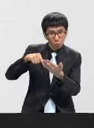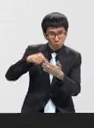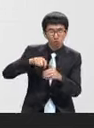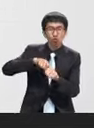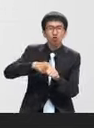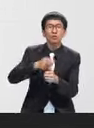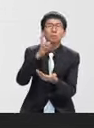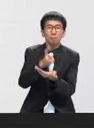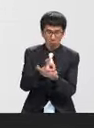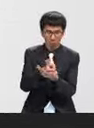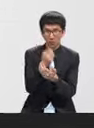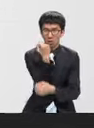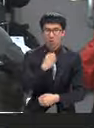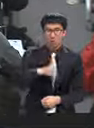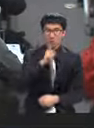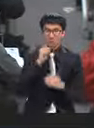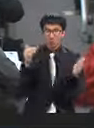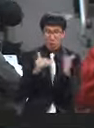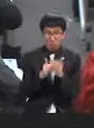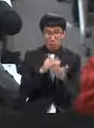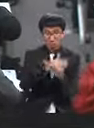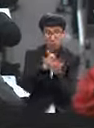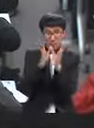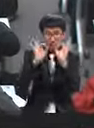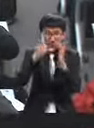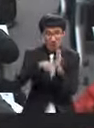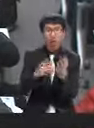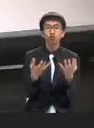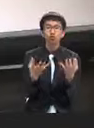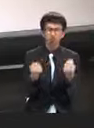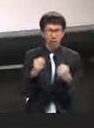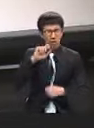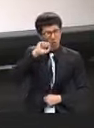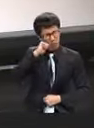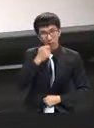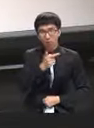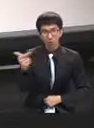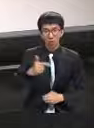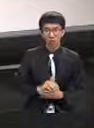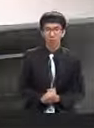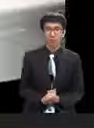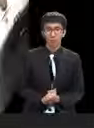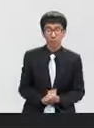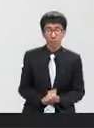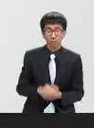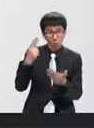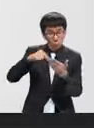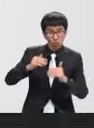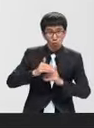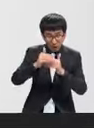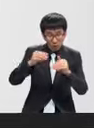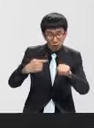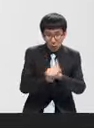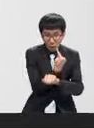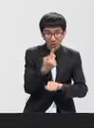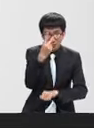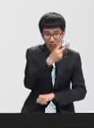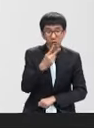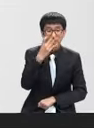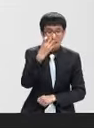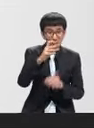것으로 나타났습니다. 과목별로는 수학 논술의 괴리가 가장 컸습니다. 교육과정을 벗어난 문제가